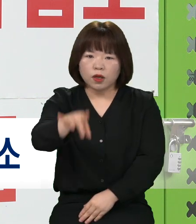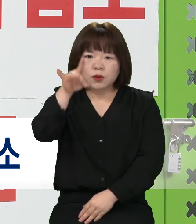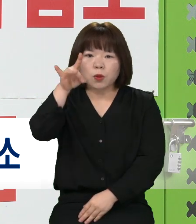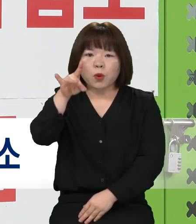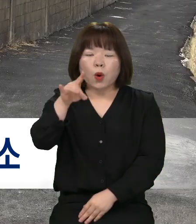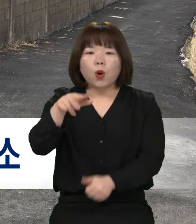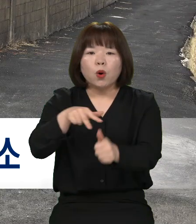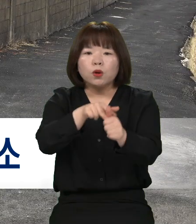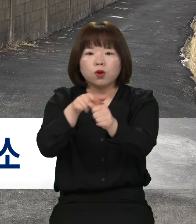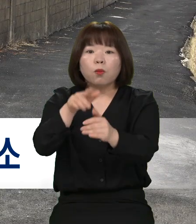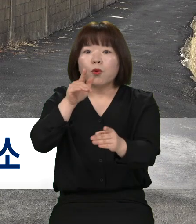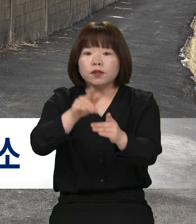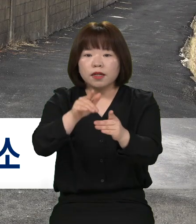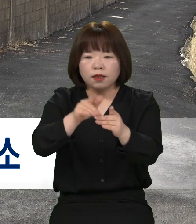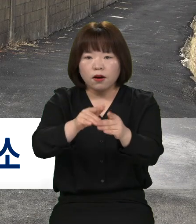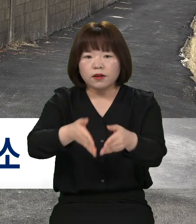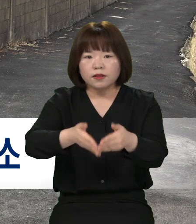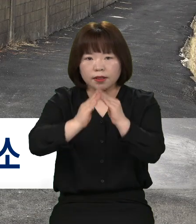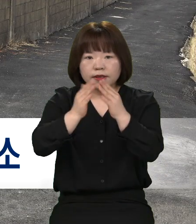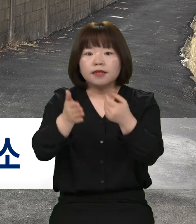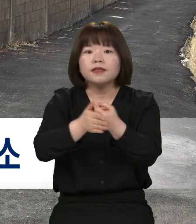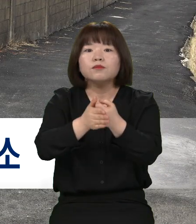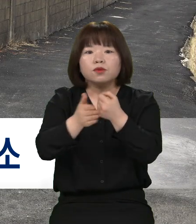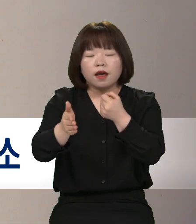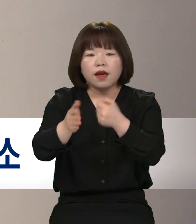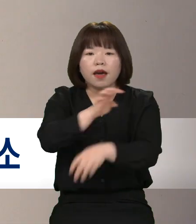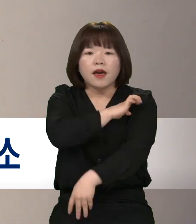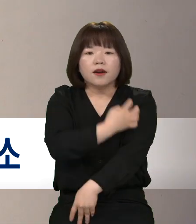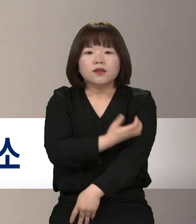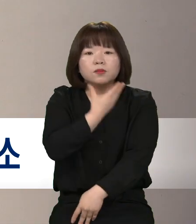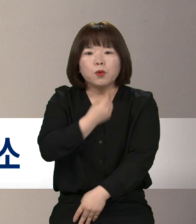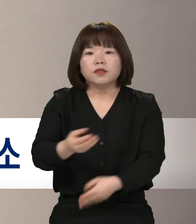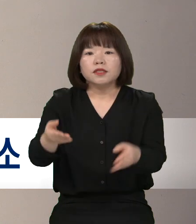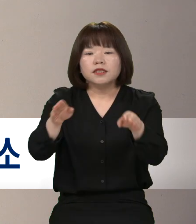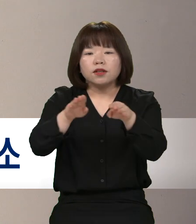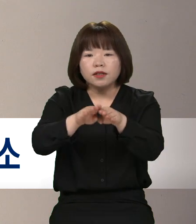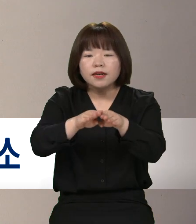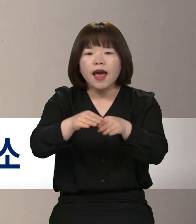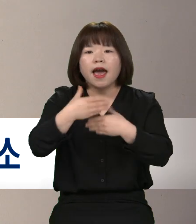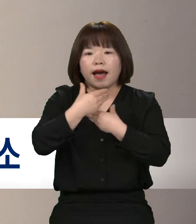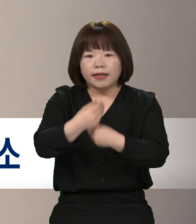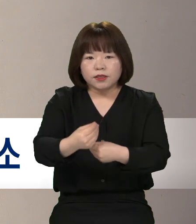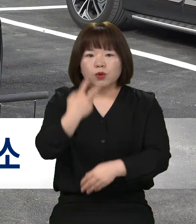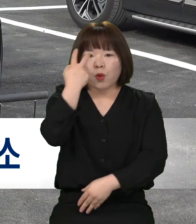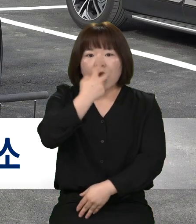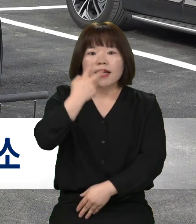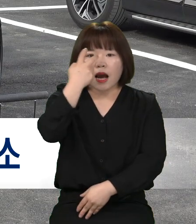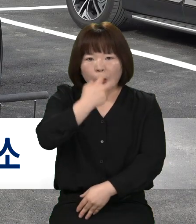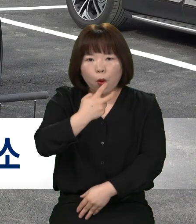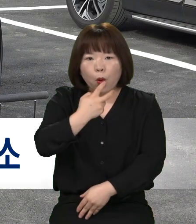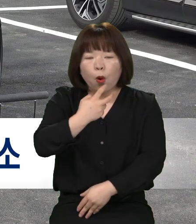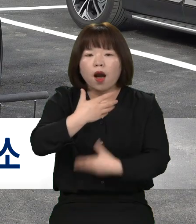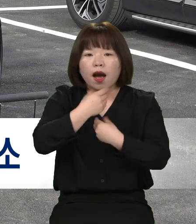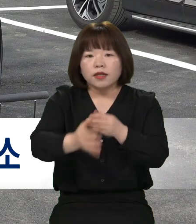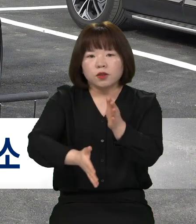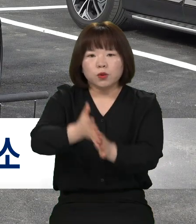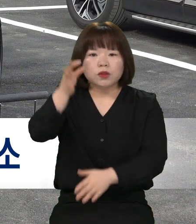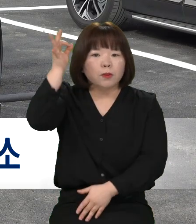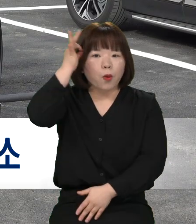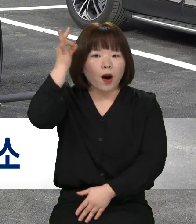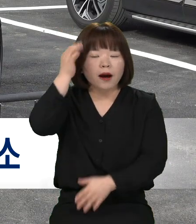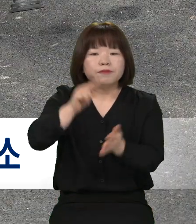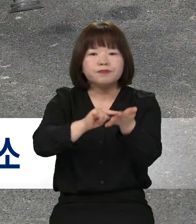최첨단 정보센터 종합 상황실을 설치한만큼 에너지 복지 시설을 안정적으로 관리하며 안전도시